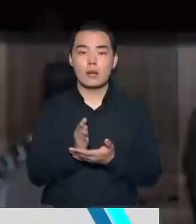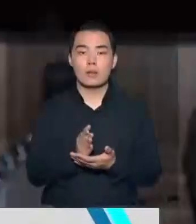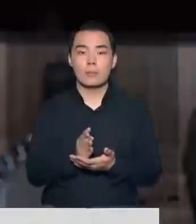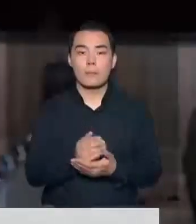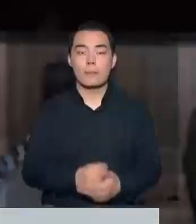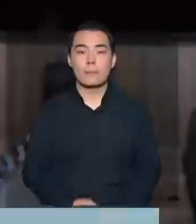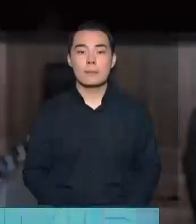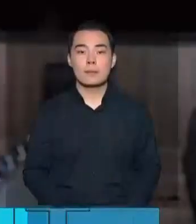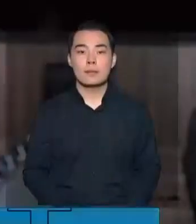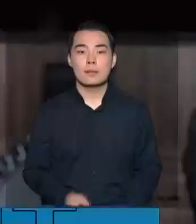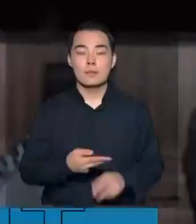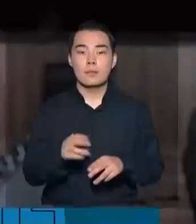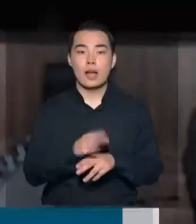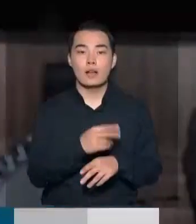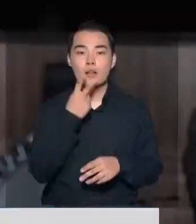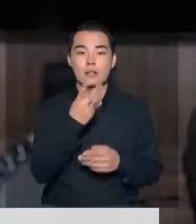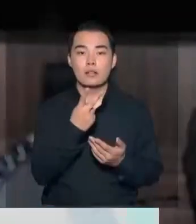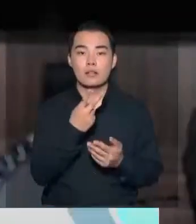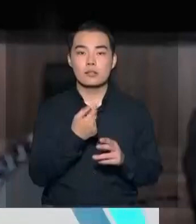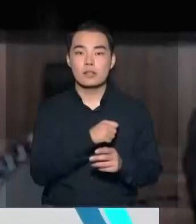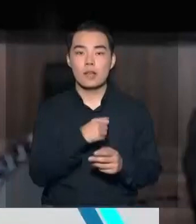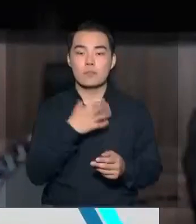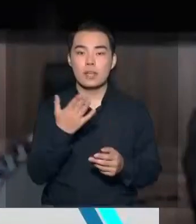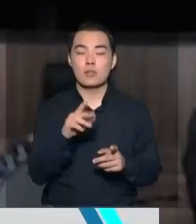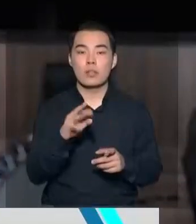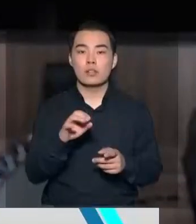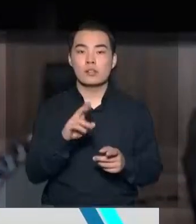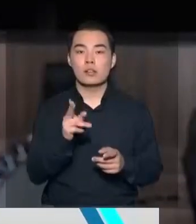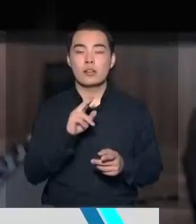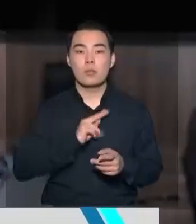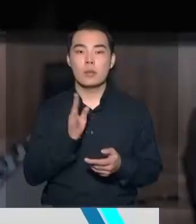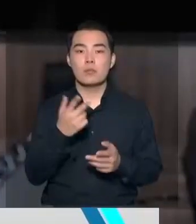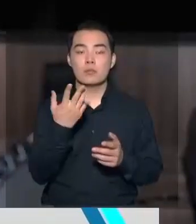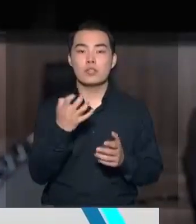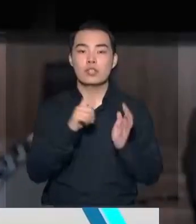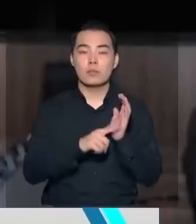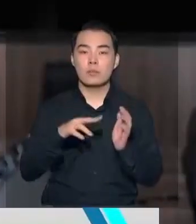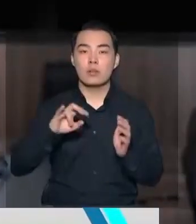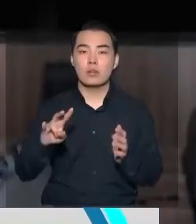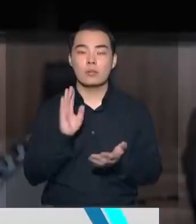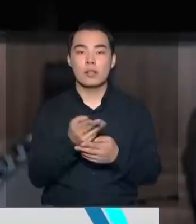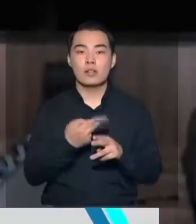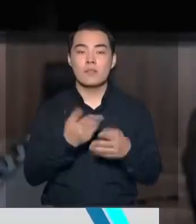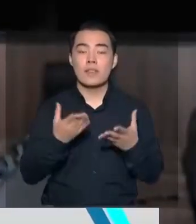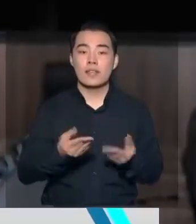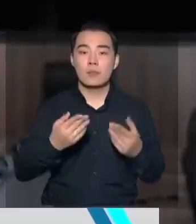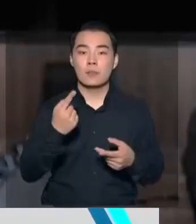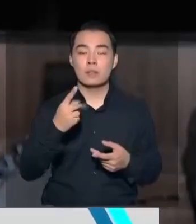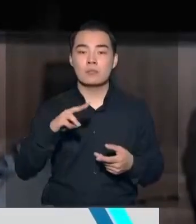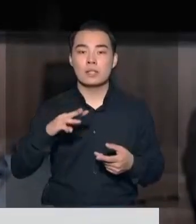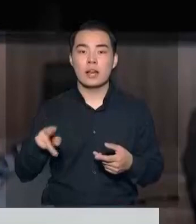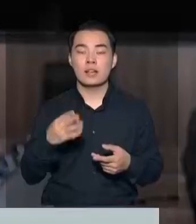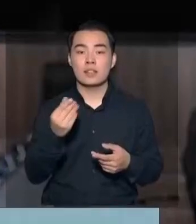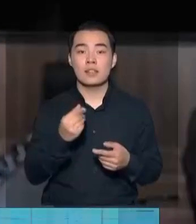Сол пилоттықта 5 округта жұмыс басаймыз, 570 миллионға. Сосын көктемде 1 миллиард теңге бергесін,